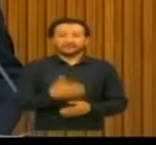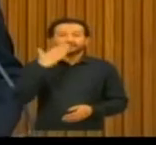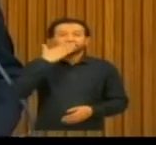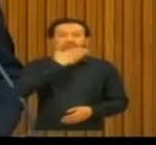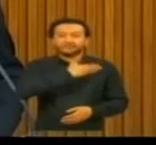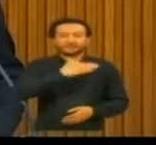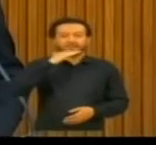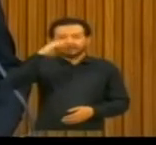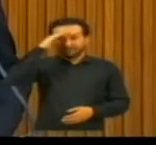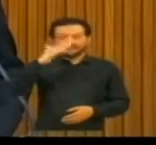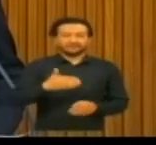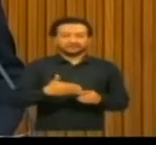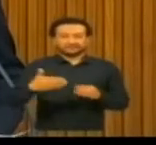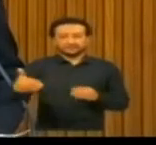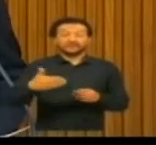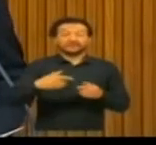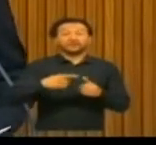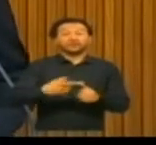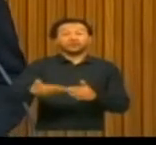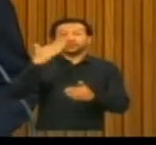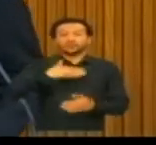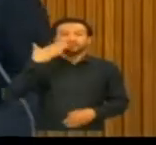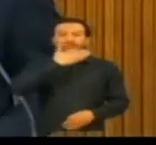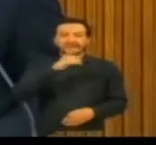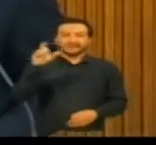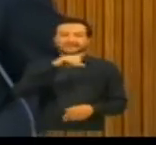Ramazan bayramında ve öncesi Ramazan'da